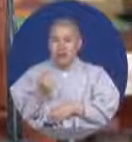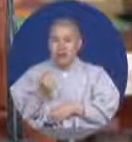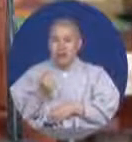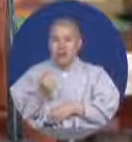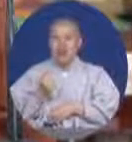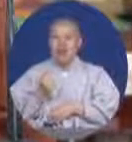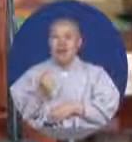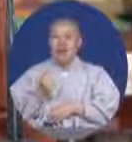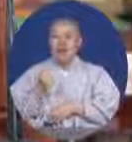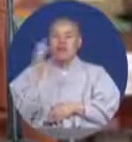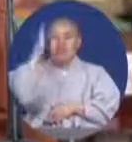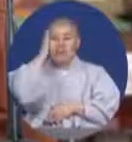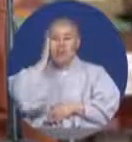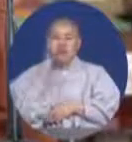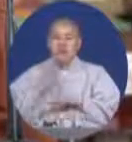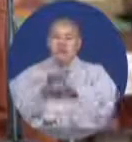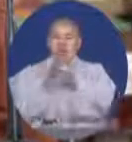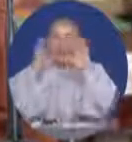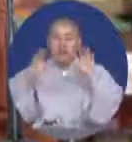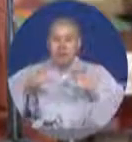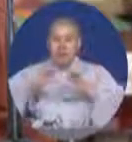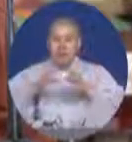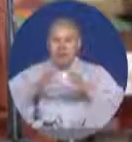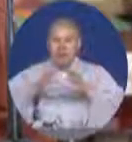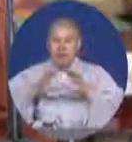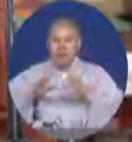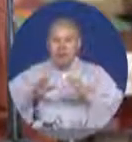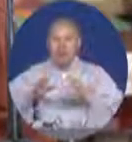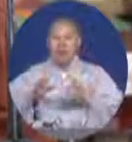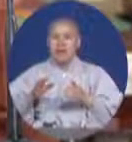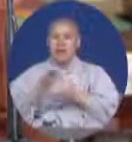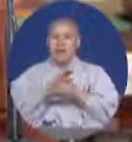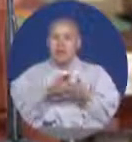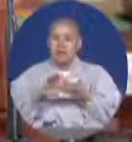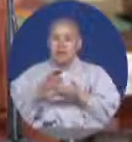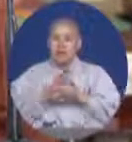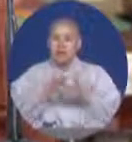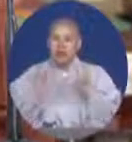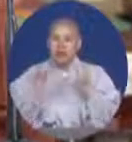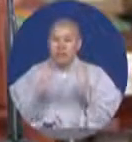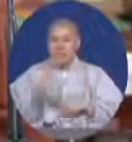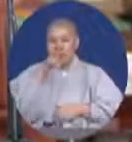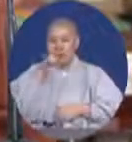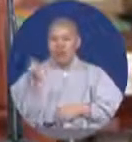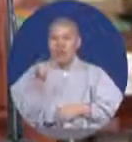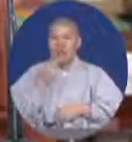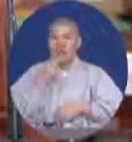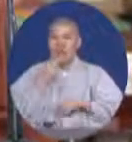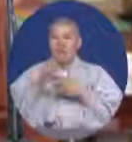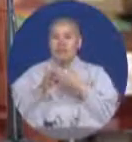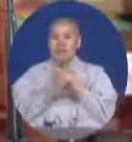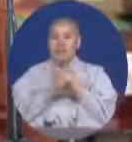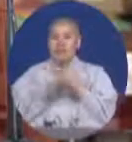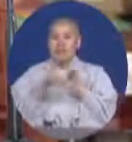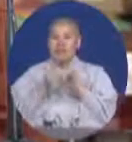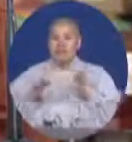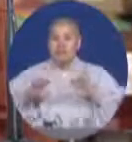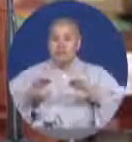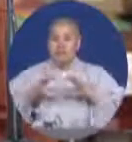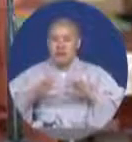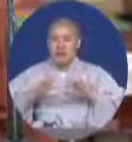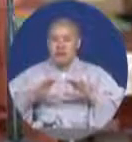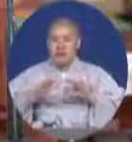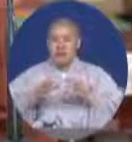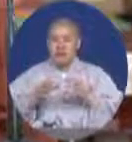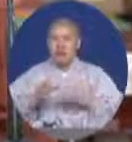이 천인중에 논일면서 머물러 있다. 이 힘이 없으면 도저히 이게 인간 세상과